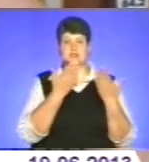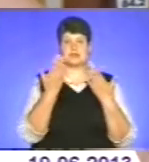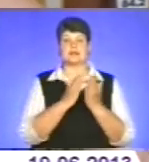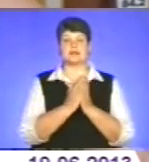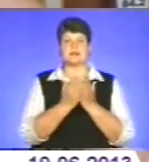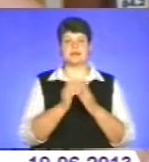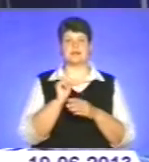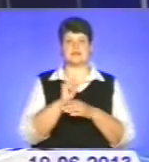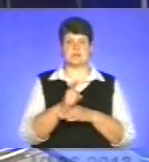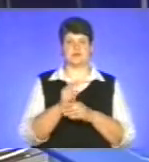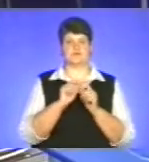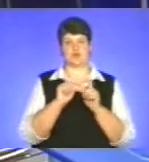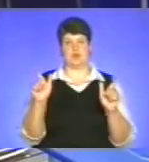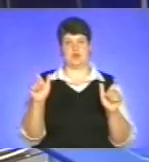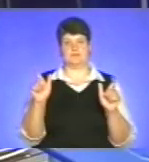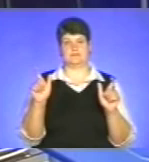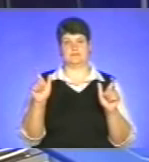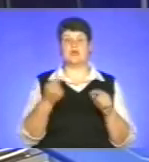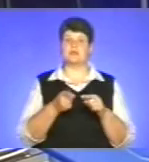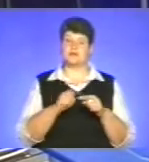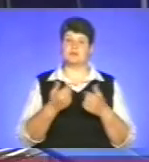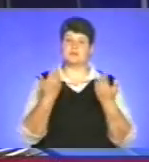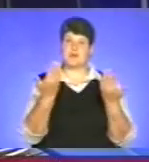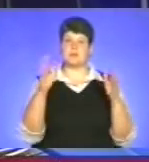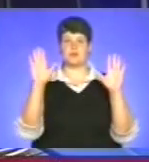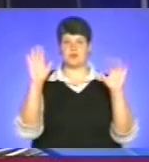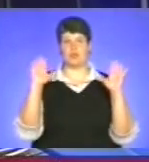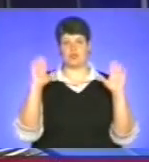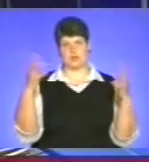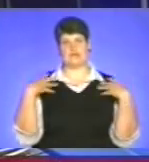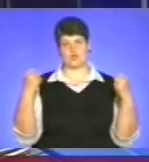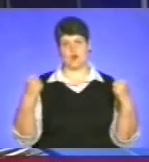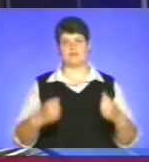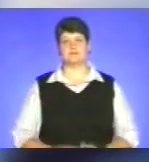ті книжки, які нам задали у школі. На цьому я з вами прощаюся. Будьте здорові!